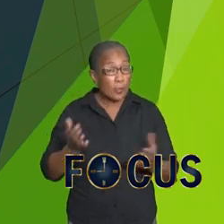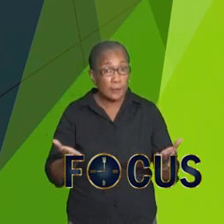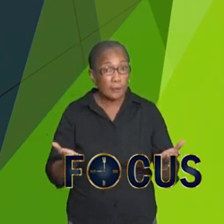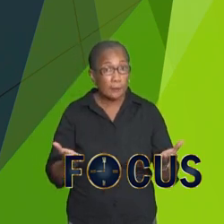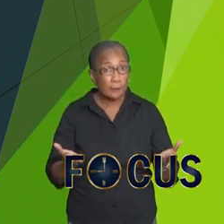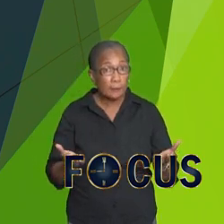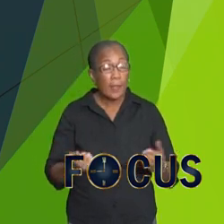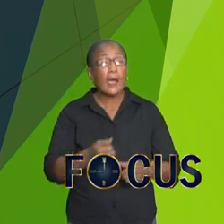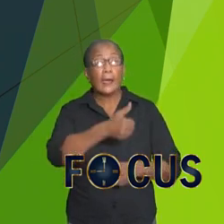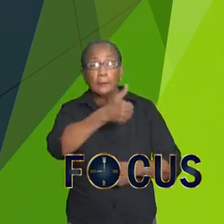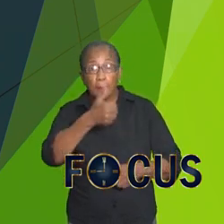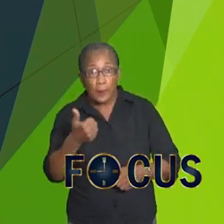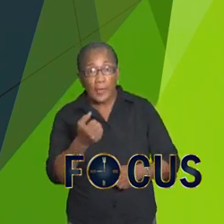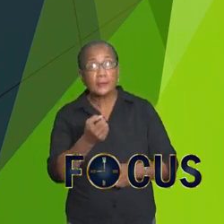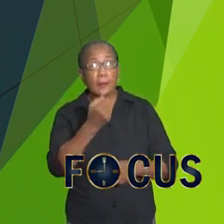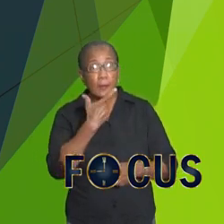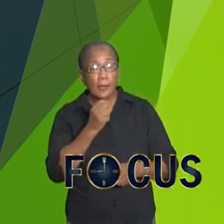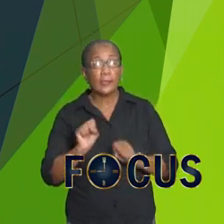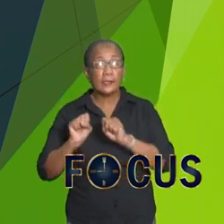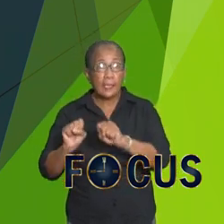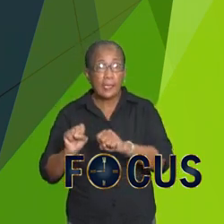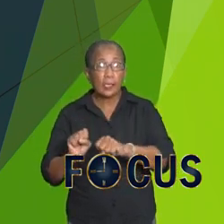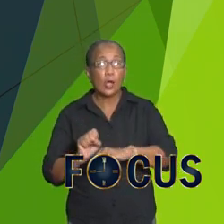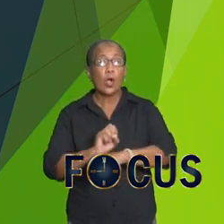Het beste middel tegen het COVID-probleem is nog steeds